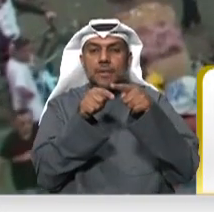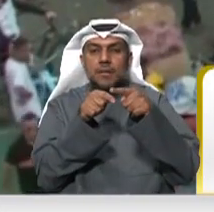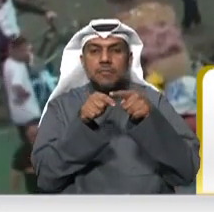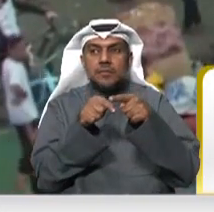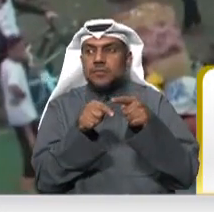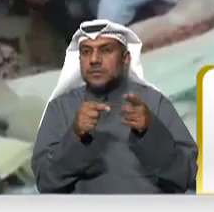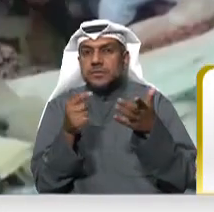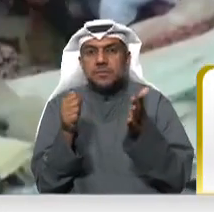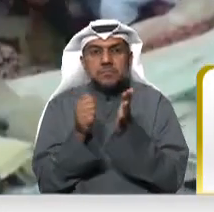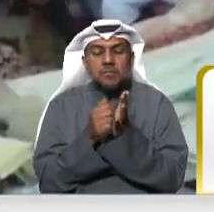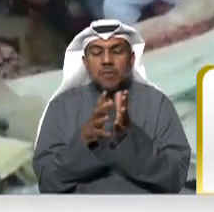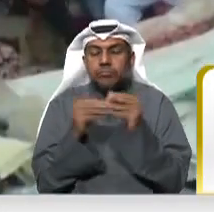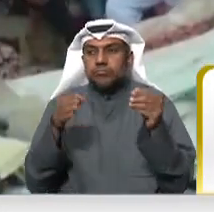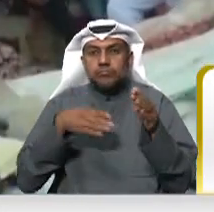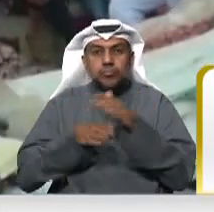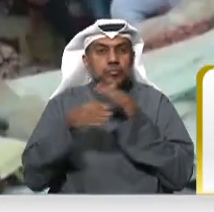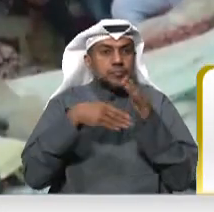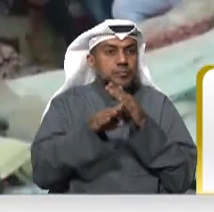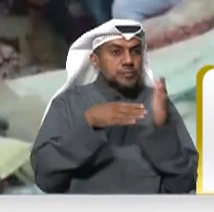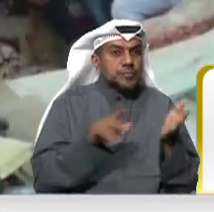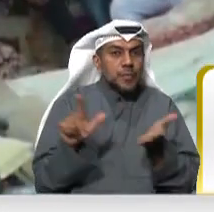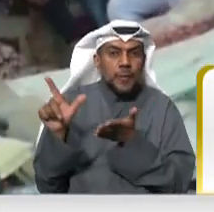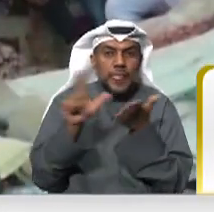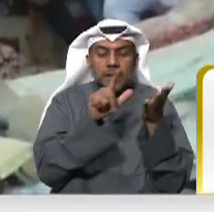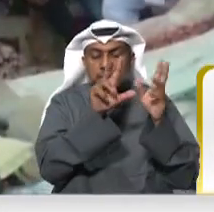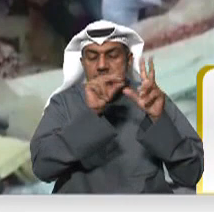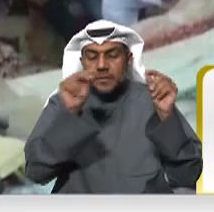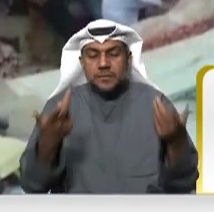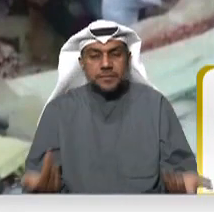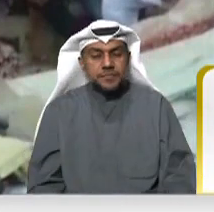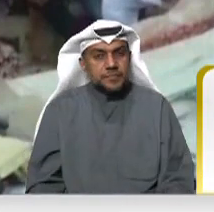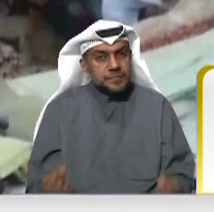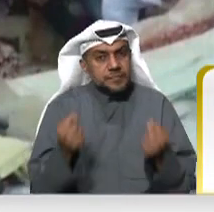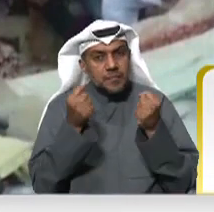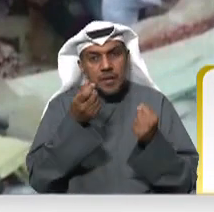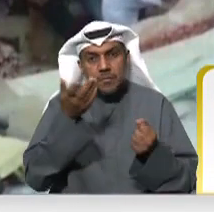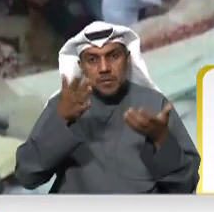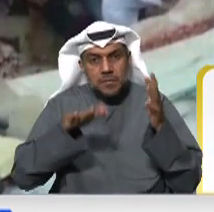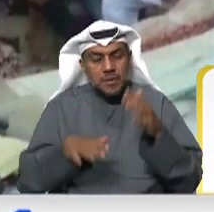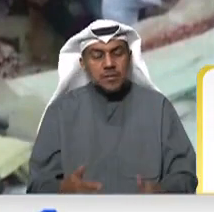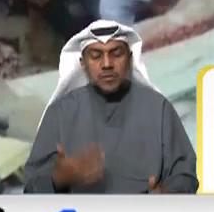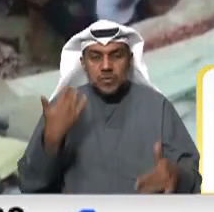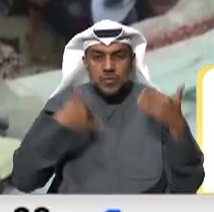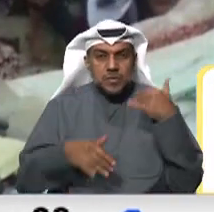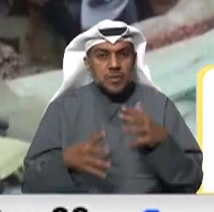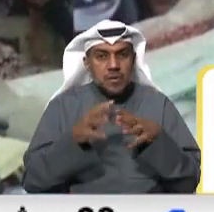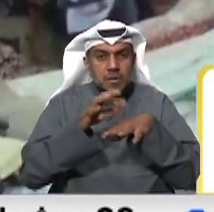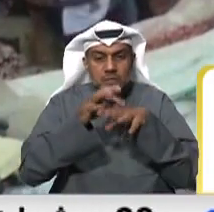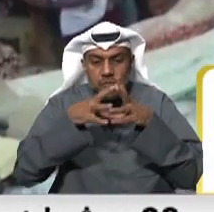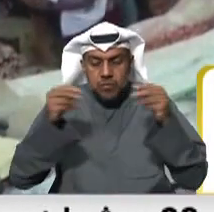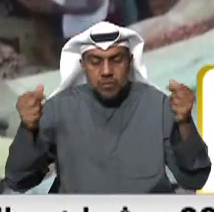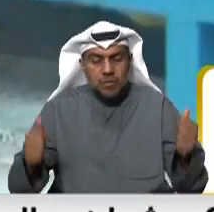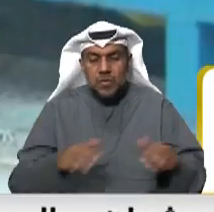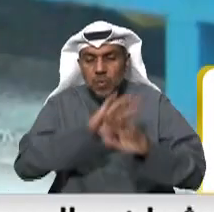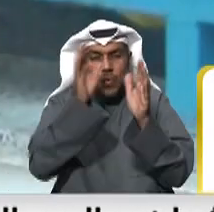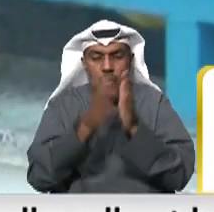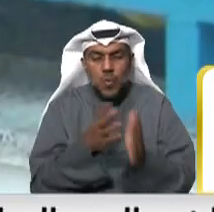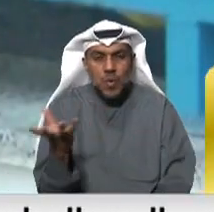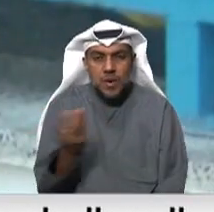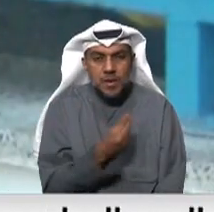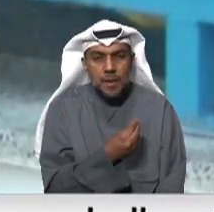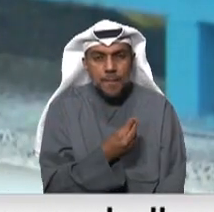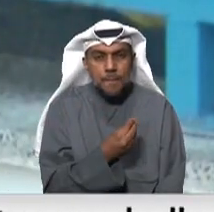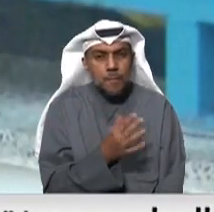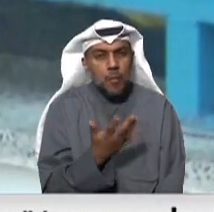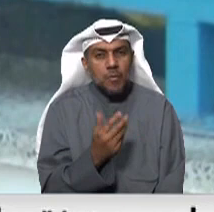نازحين، مؤكدا أن عدد ضحايا العدوان الإسرائيلي من الشهداء والجرحى والمفقودين بلغ حتى الآن